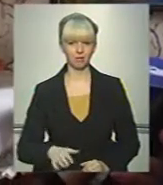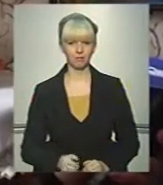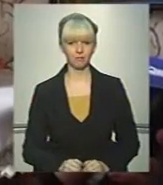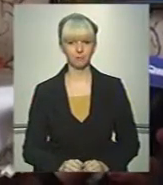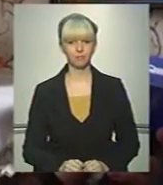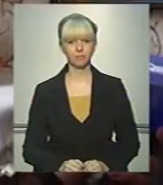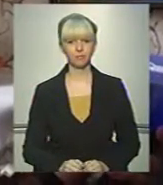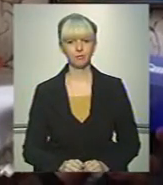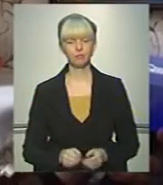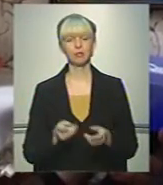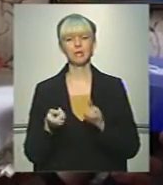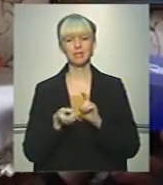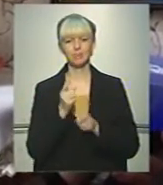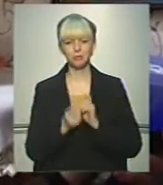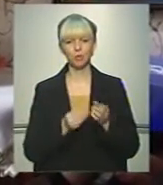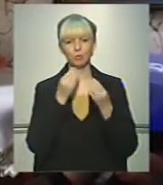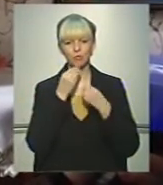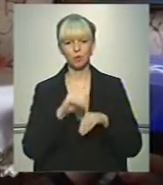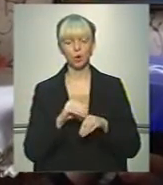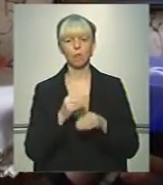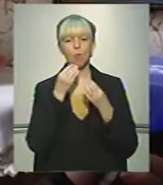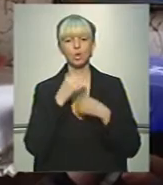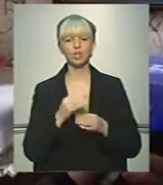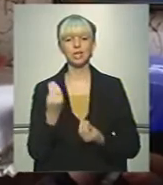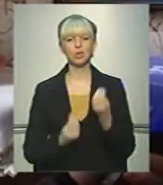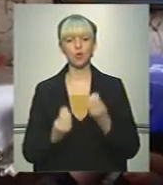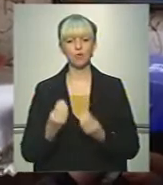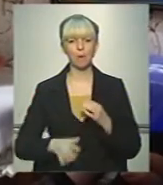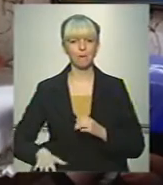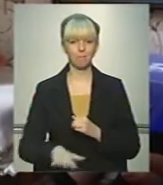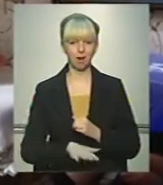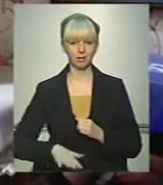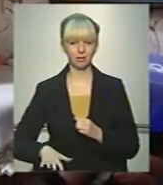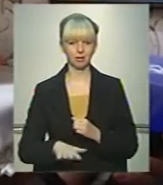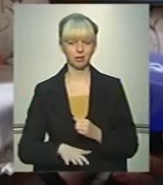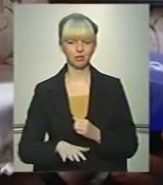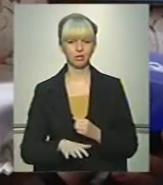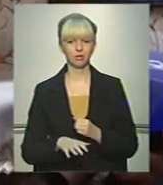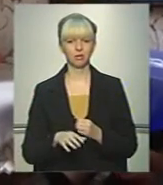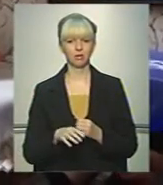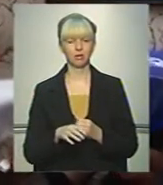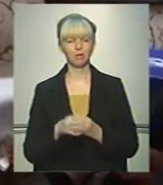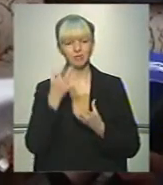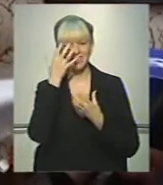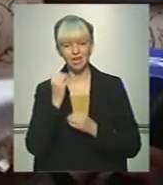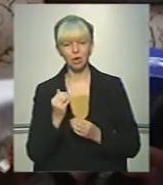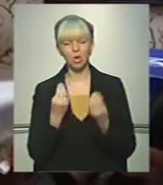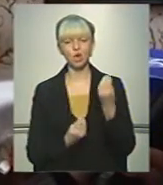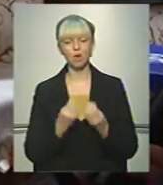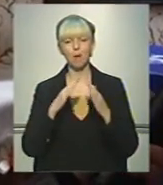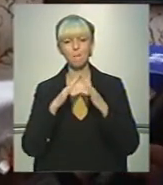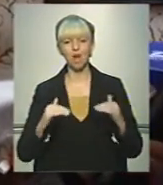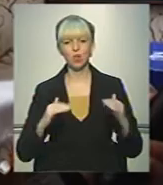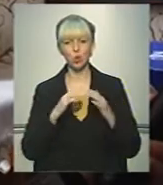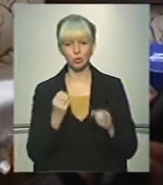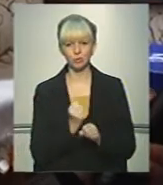Змінити, удосконалити, покращити ігровий майданчик. Ми подивилися павільйони, ігрові тіньові павільйони.